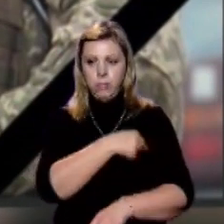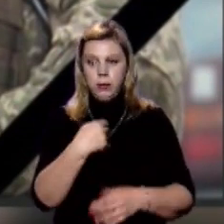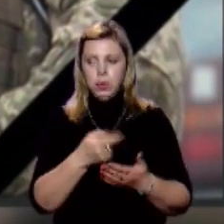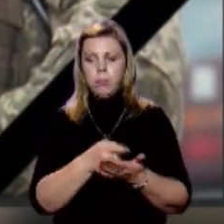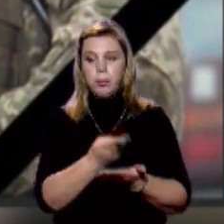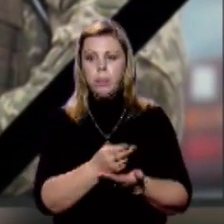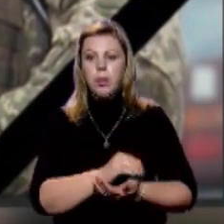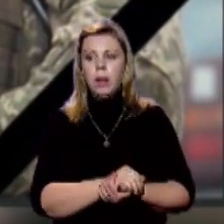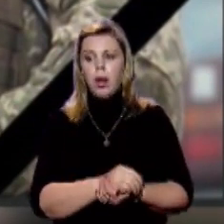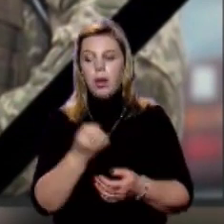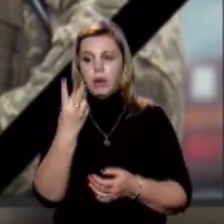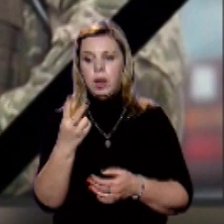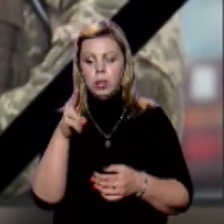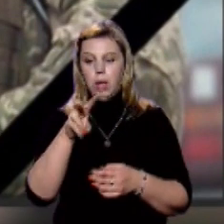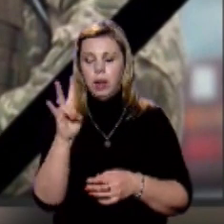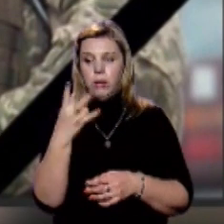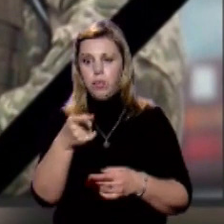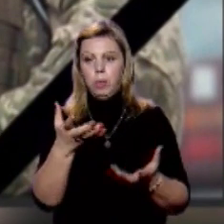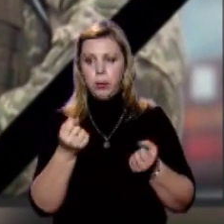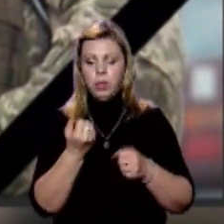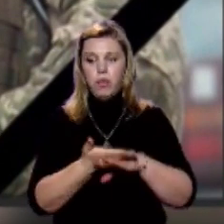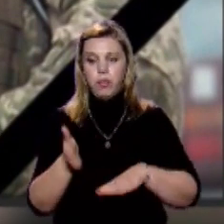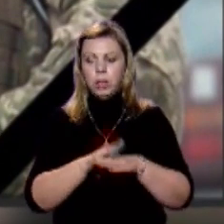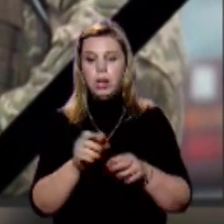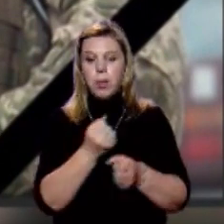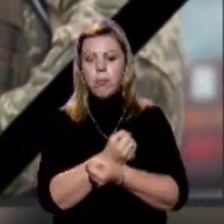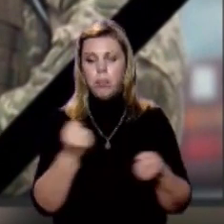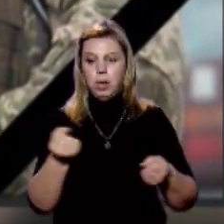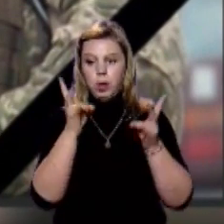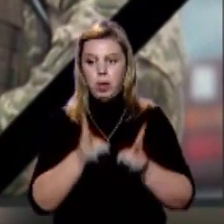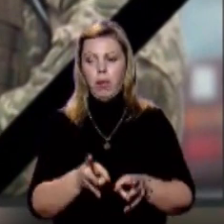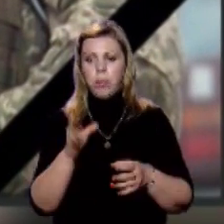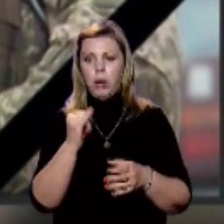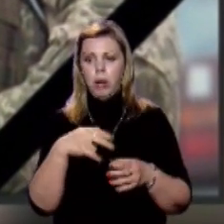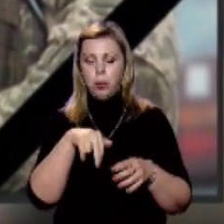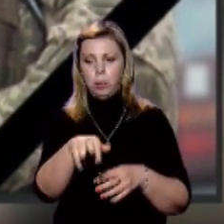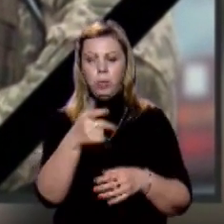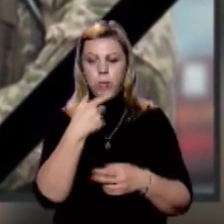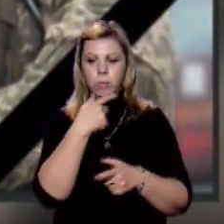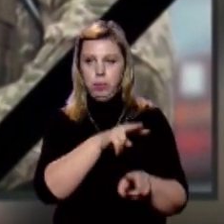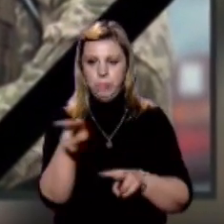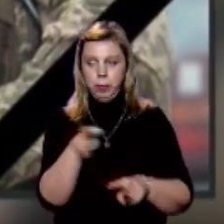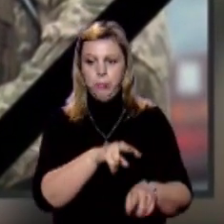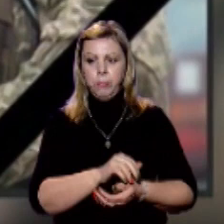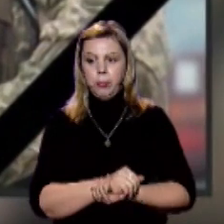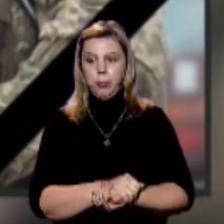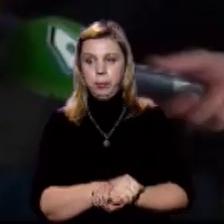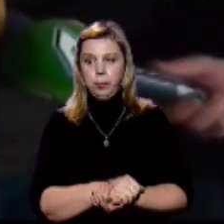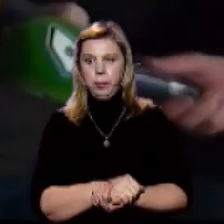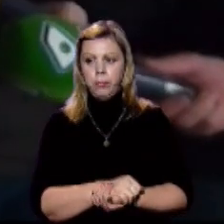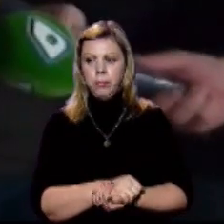Північного регіону. 12 листопада він отримав важкі мінно-вибухові травми під час обходу позицій.